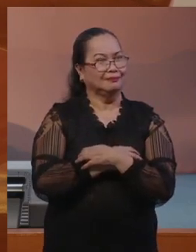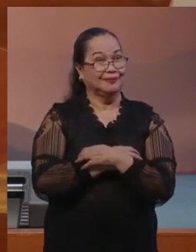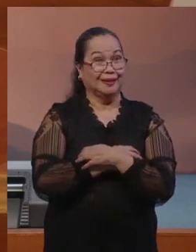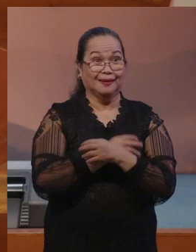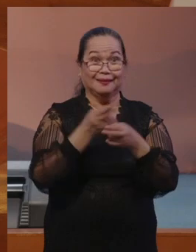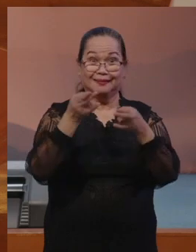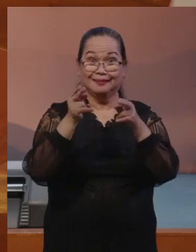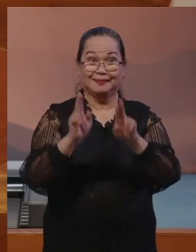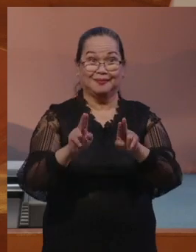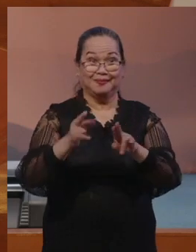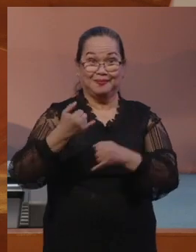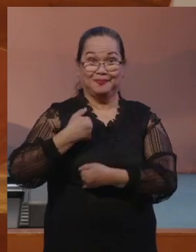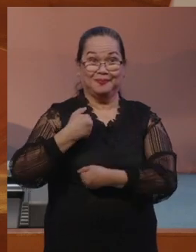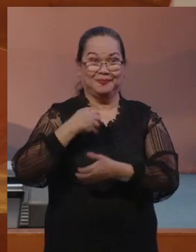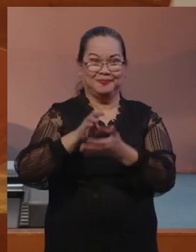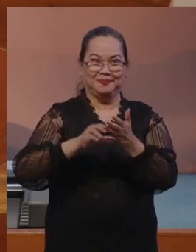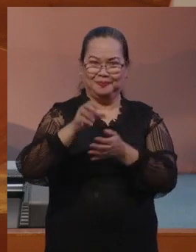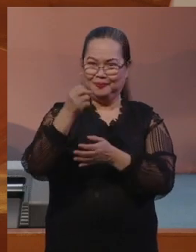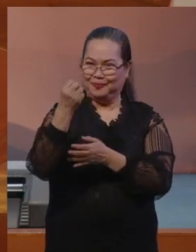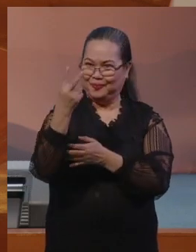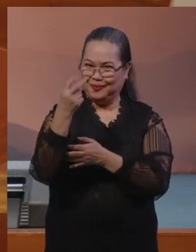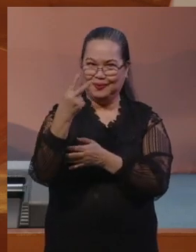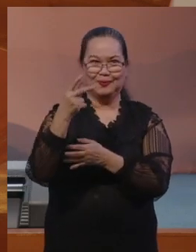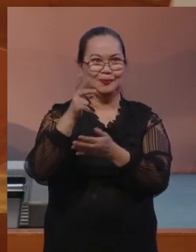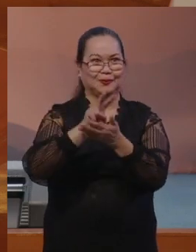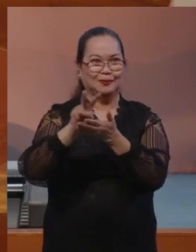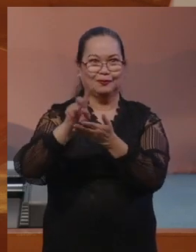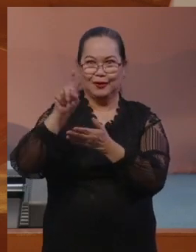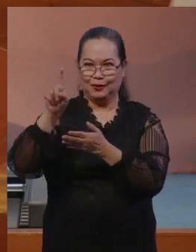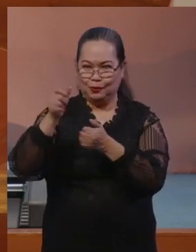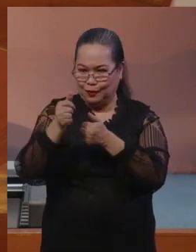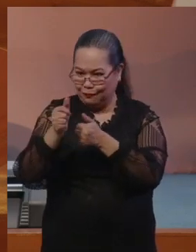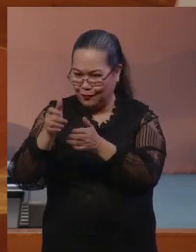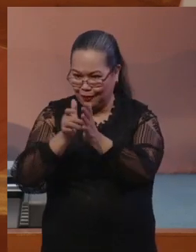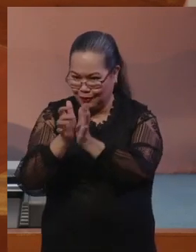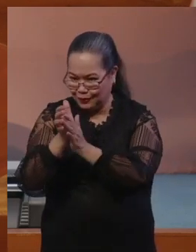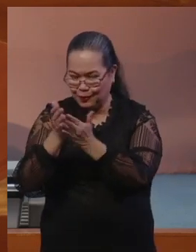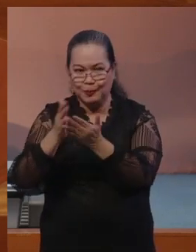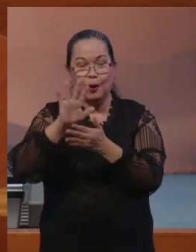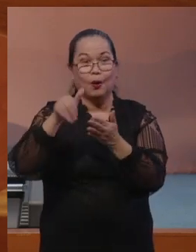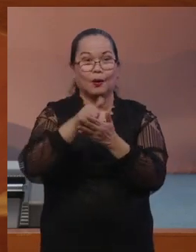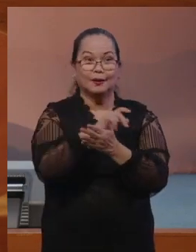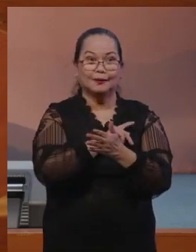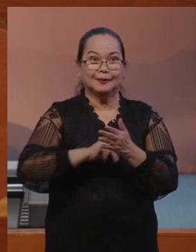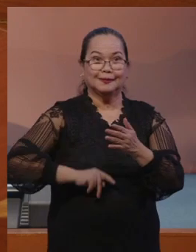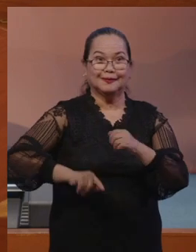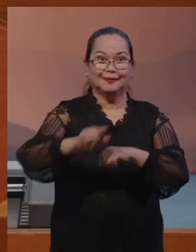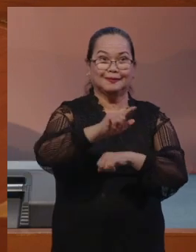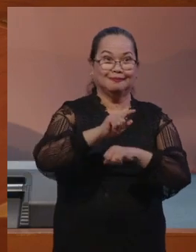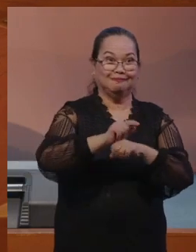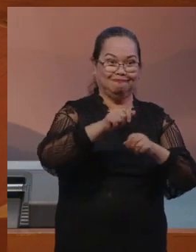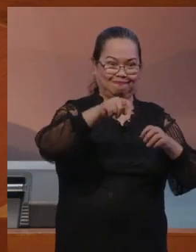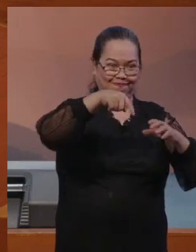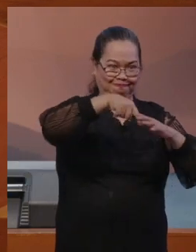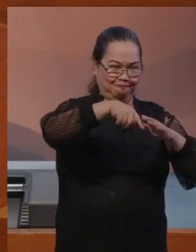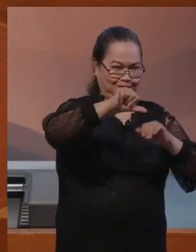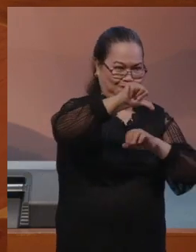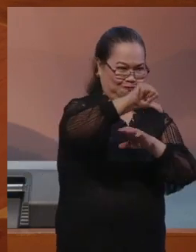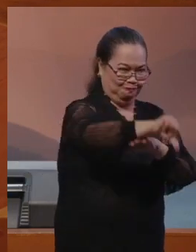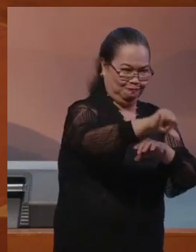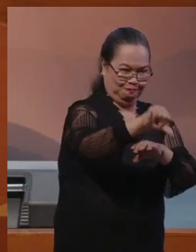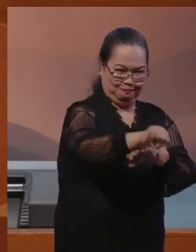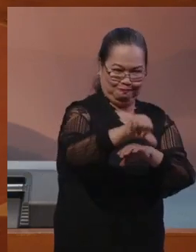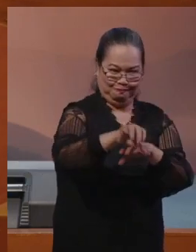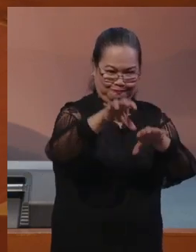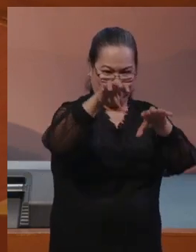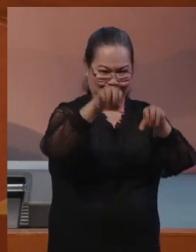Natupad yon sa Joshua chapter 12 verse 1. Lahat ng kings of the land whom the people of Israel defeated and took possession of their land